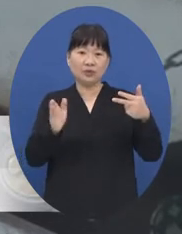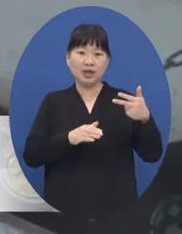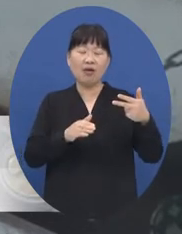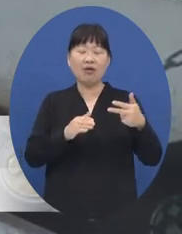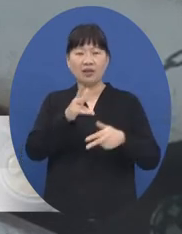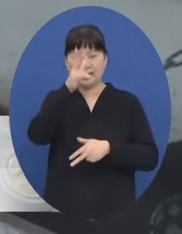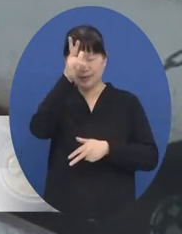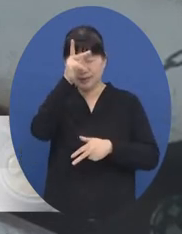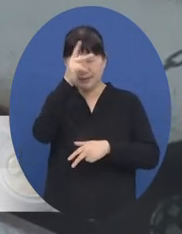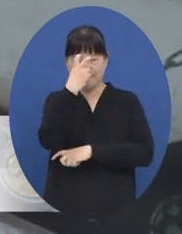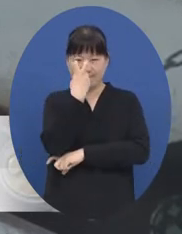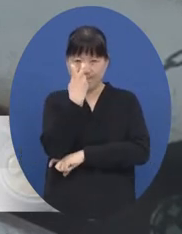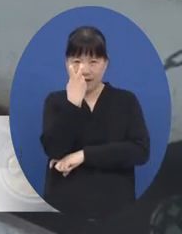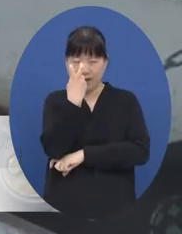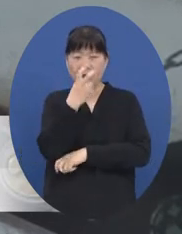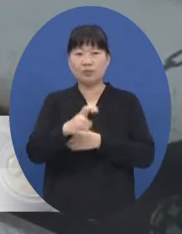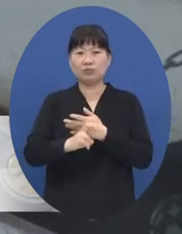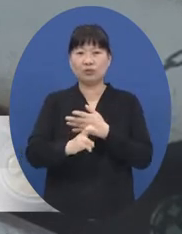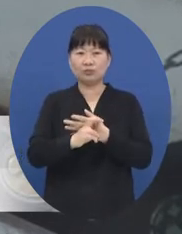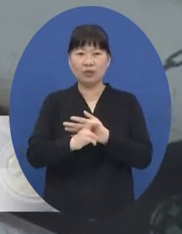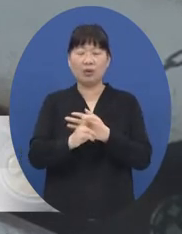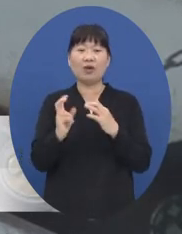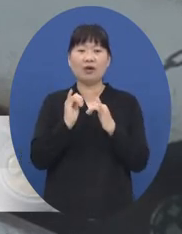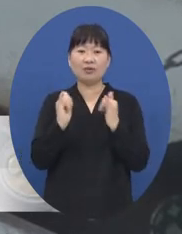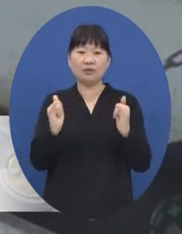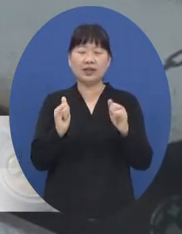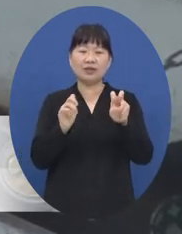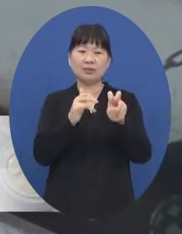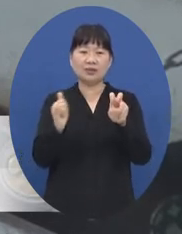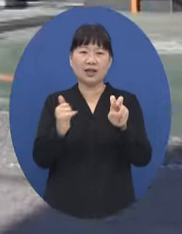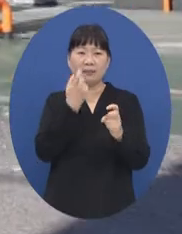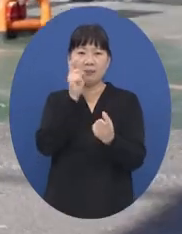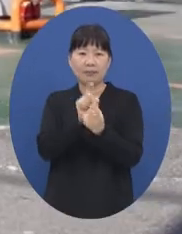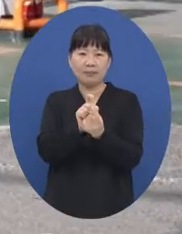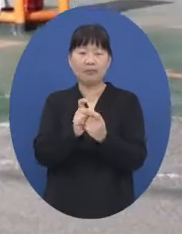도내 석유 불법 유통업자 20명을 적발했습니다.